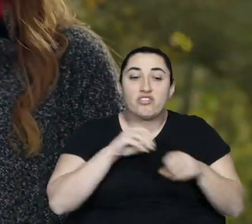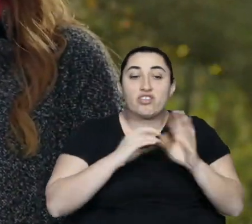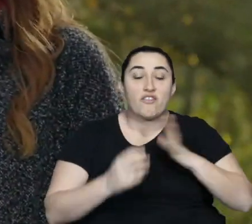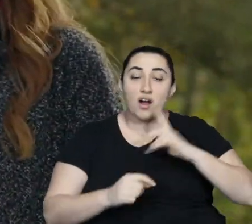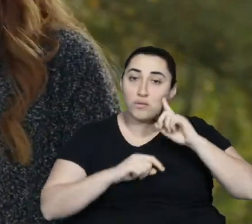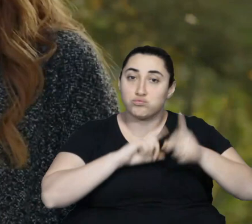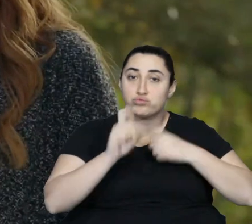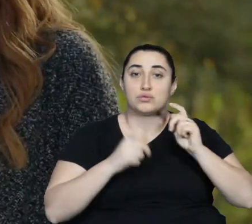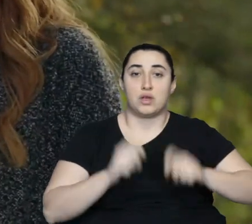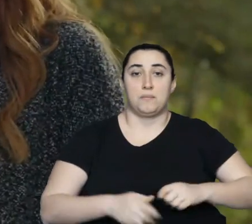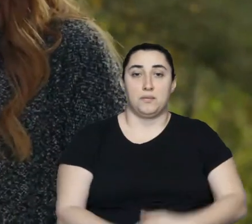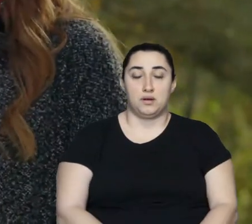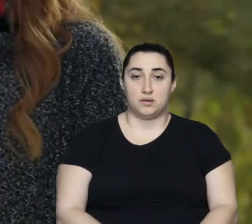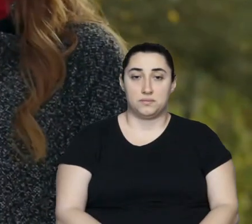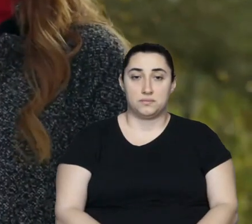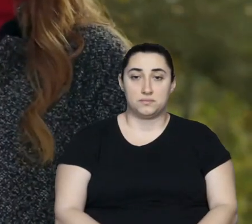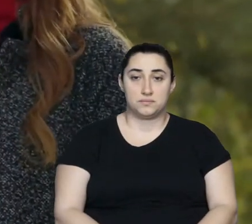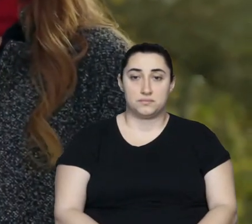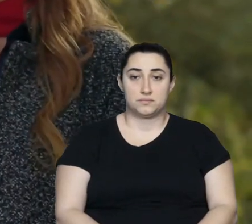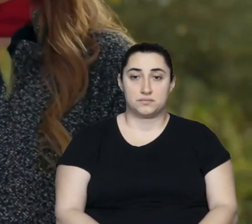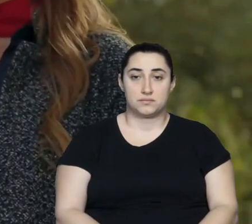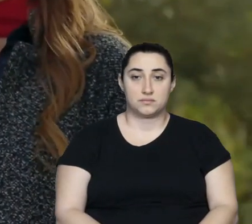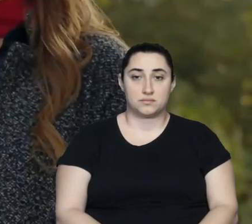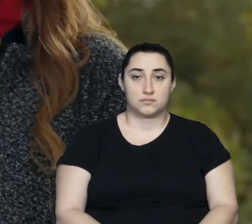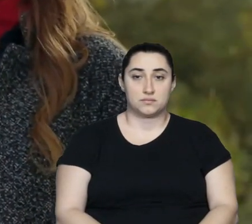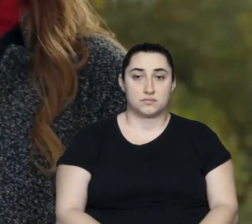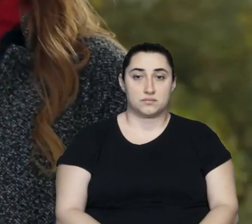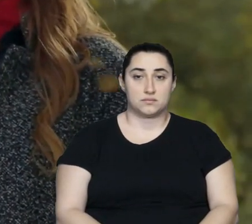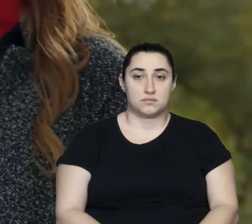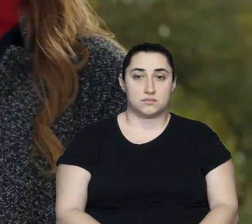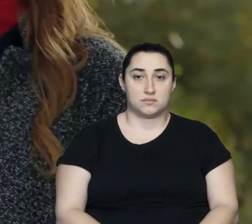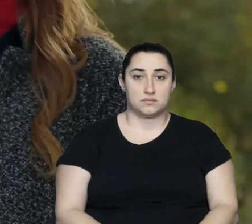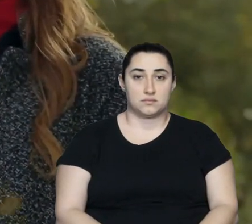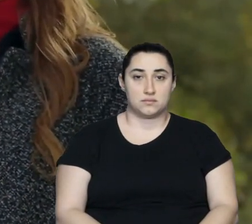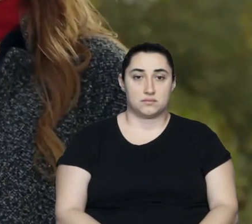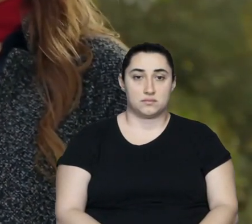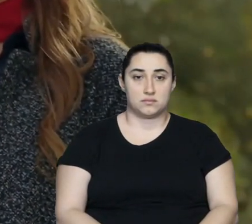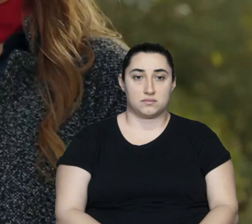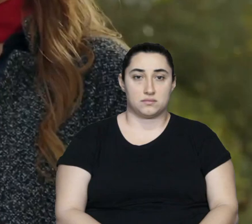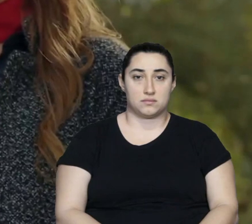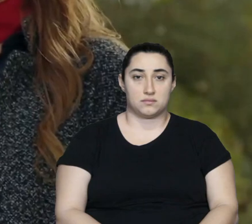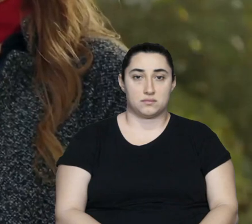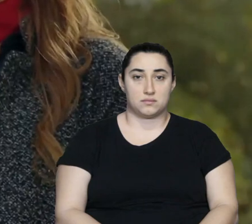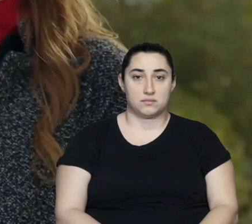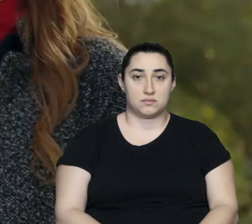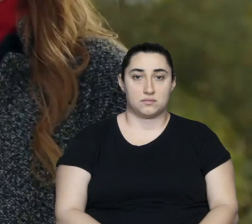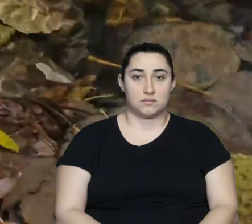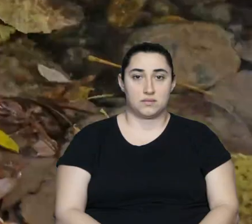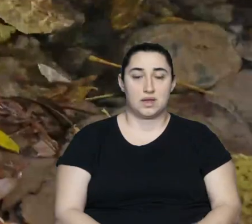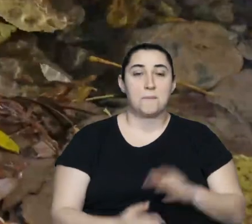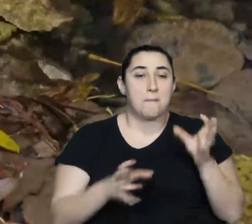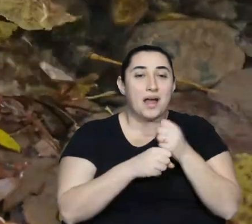Sen sarılacak bir kökü varsa nerede olsa yaşar